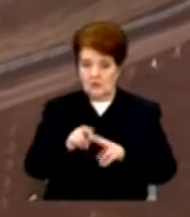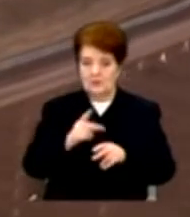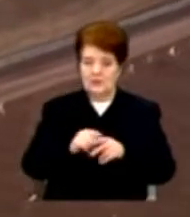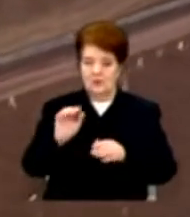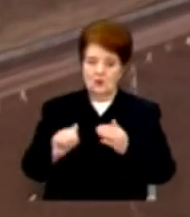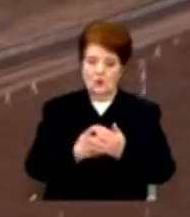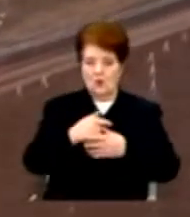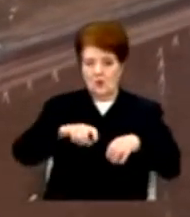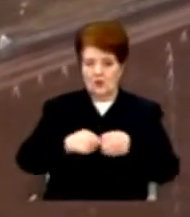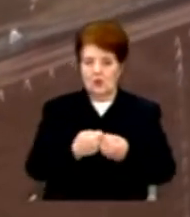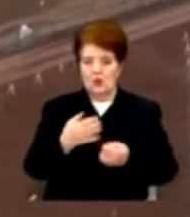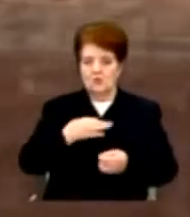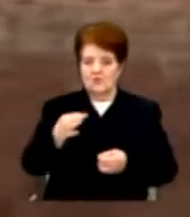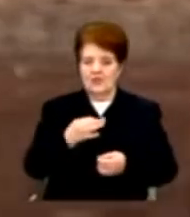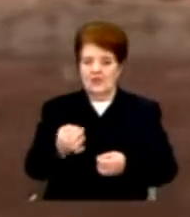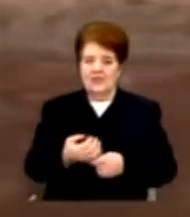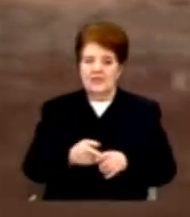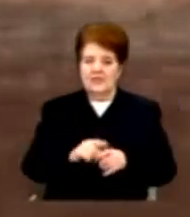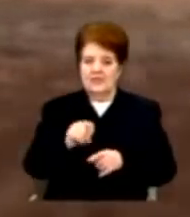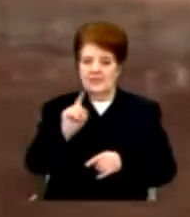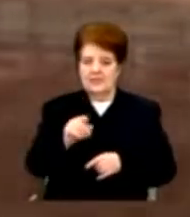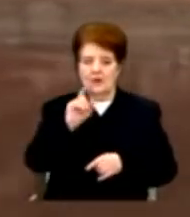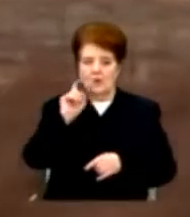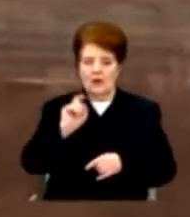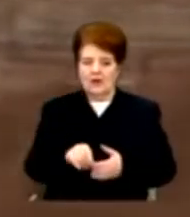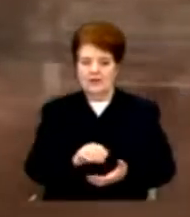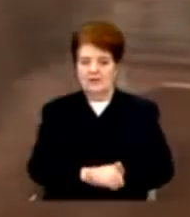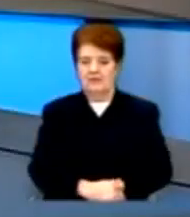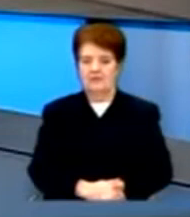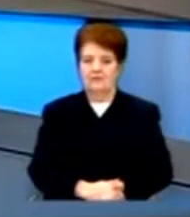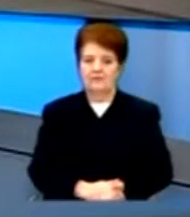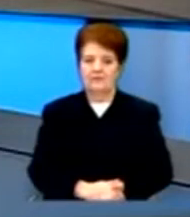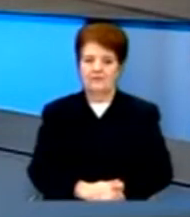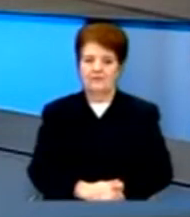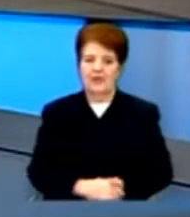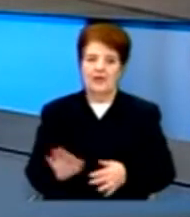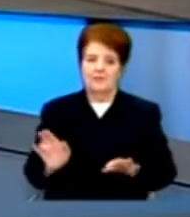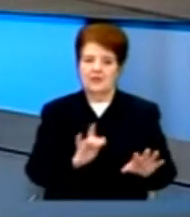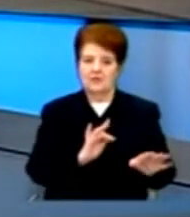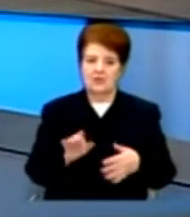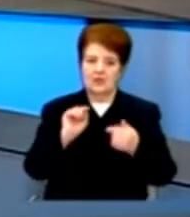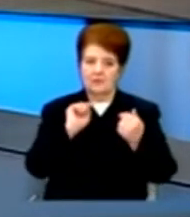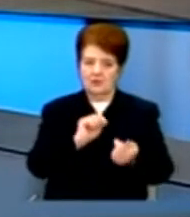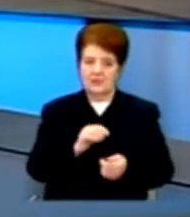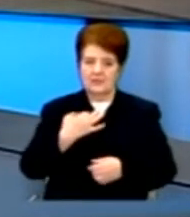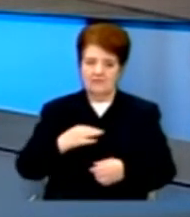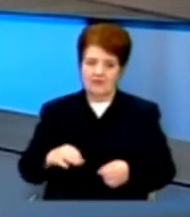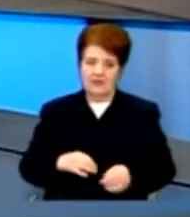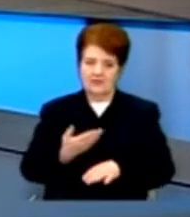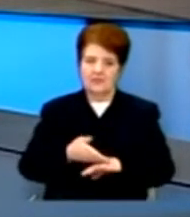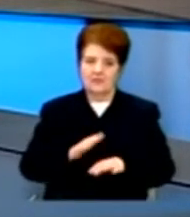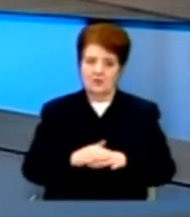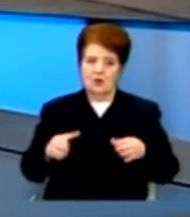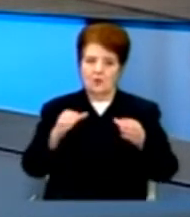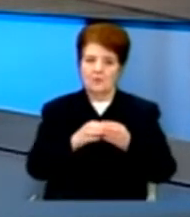Rusia a suveranității și integrității teritoriale a Ucrainei. Mișcările de proteste din Franța se agravează.